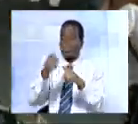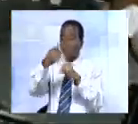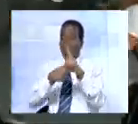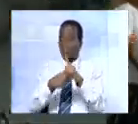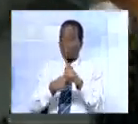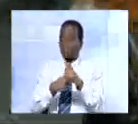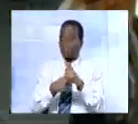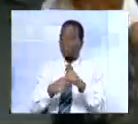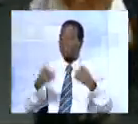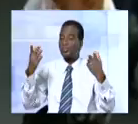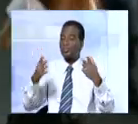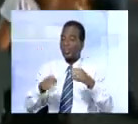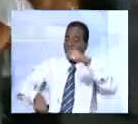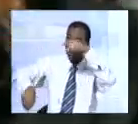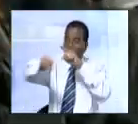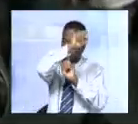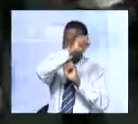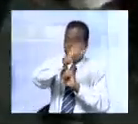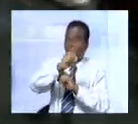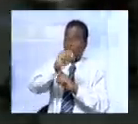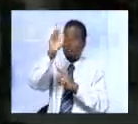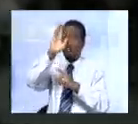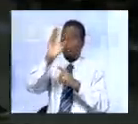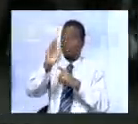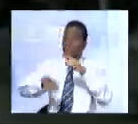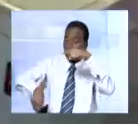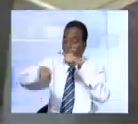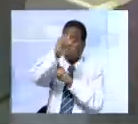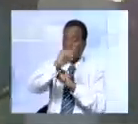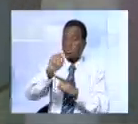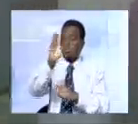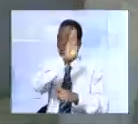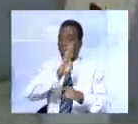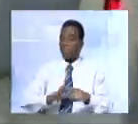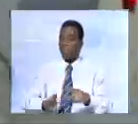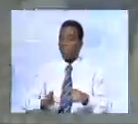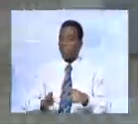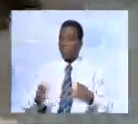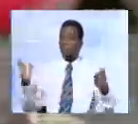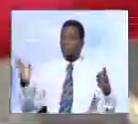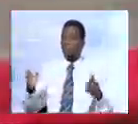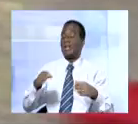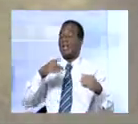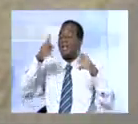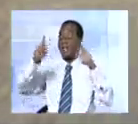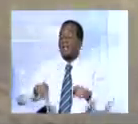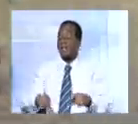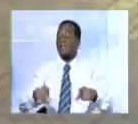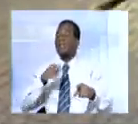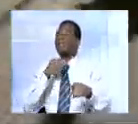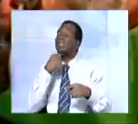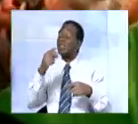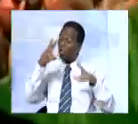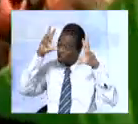Carioca protestent contre la hausse de plus de 9% du prix du ticket de bus. Des incidents ont éclaté jeudi quand les policiers ont évacué la grande